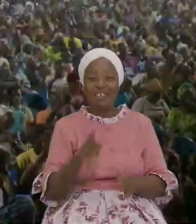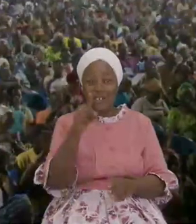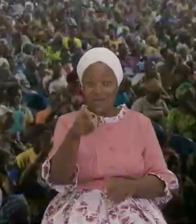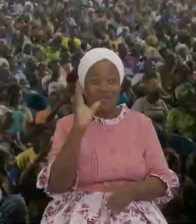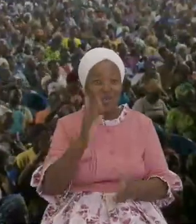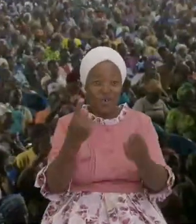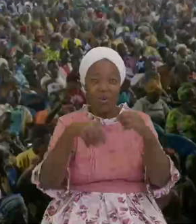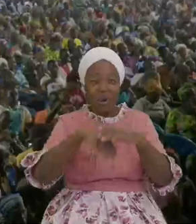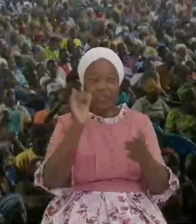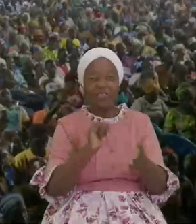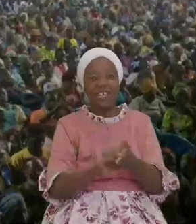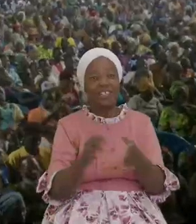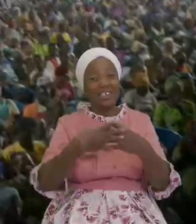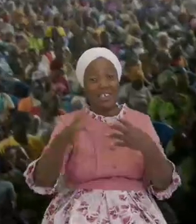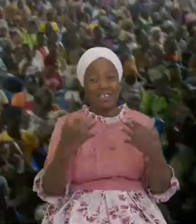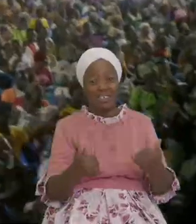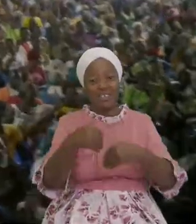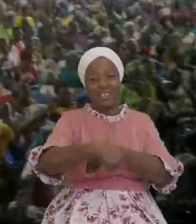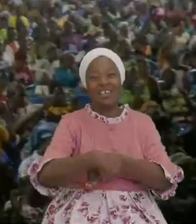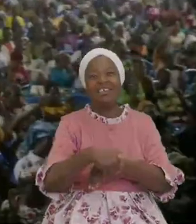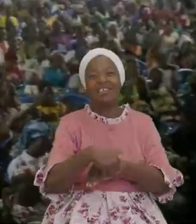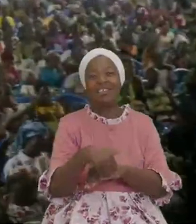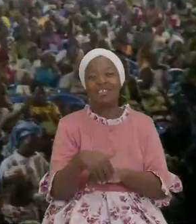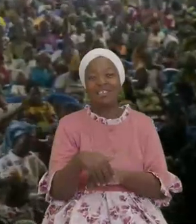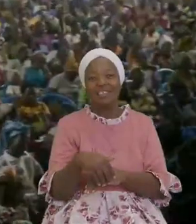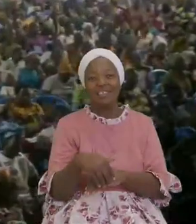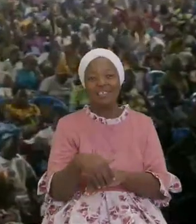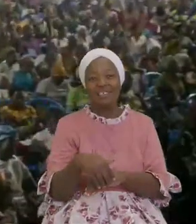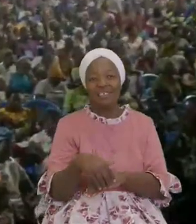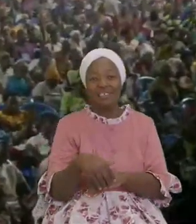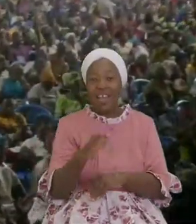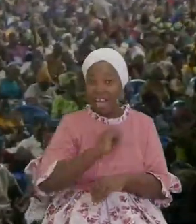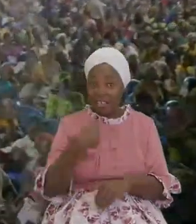Rédempteur, tu vas sortir de la cage ce soir.